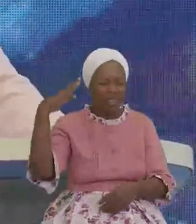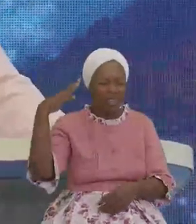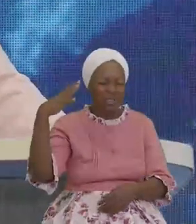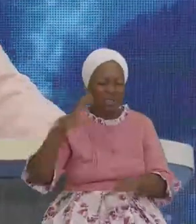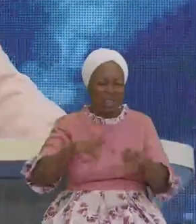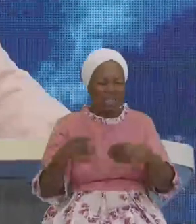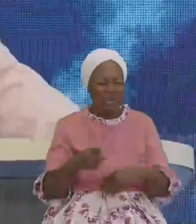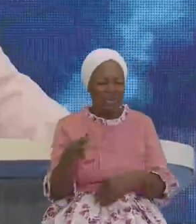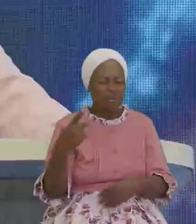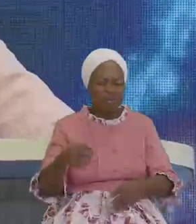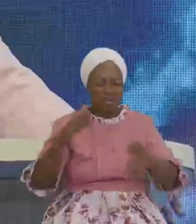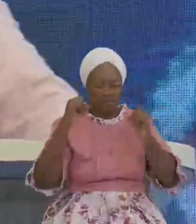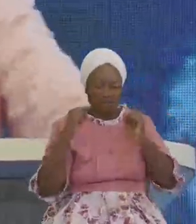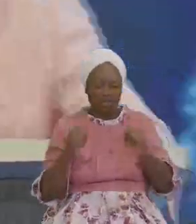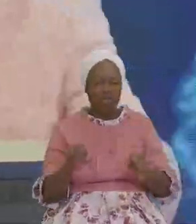Donne-leur la grâce.